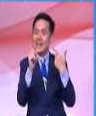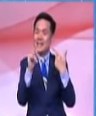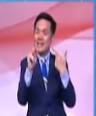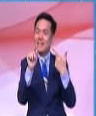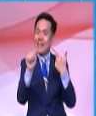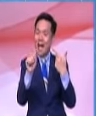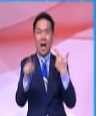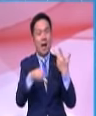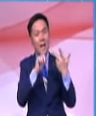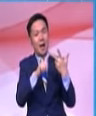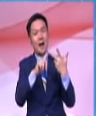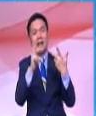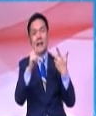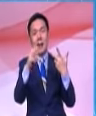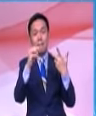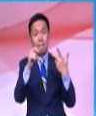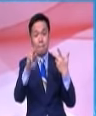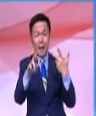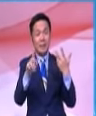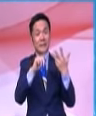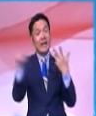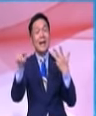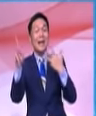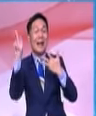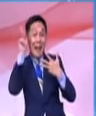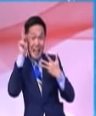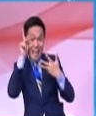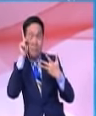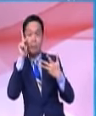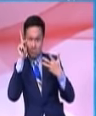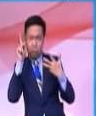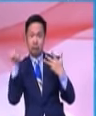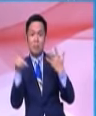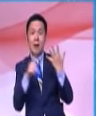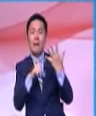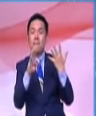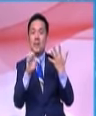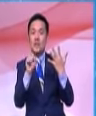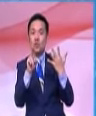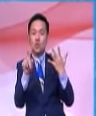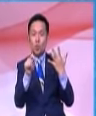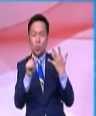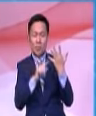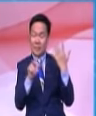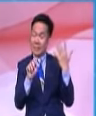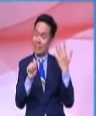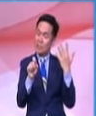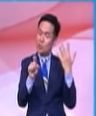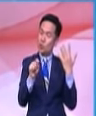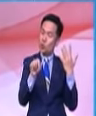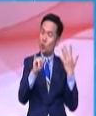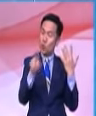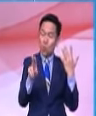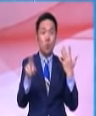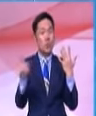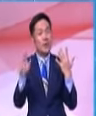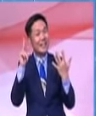hampir ke semua jajahan negeri Kelantan termasuklah di daerah Besut, Setiu, negeri Terengganu dan